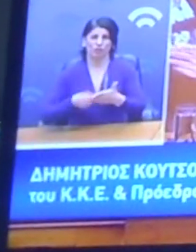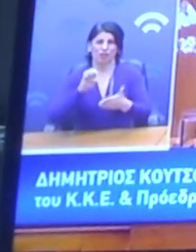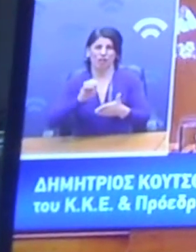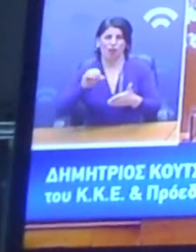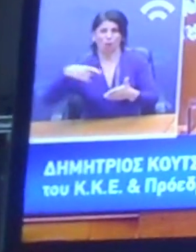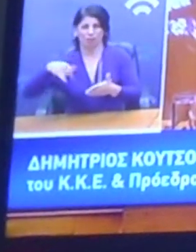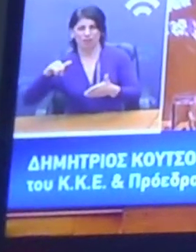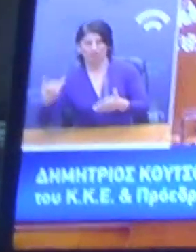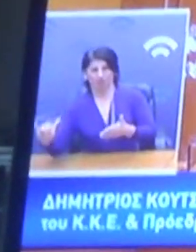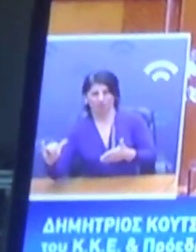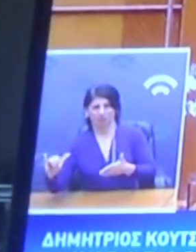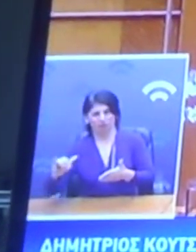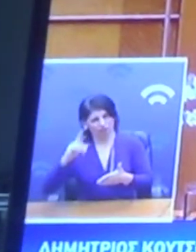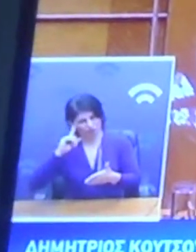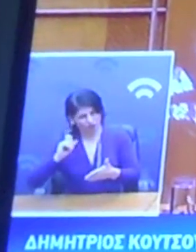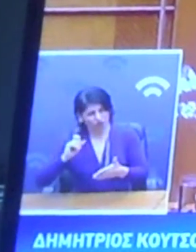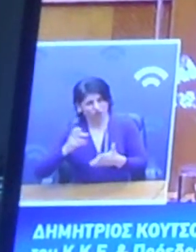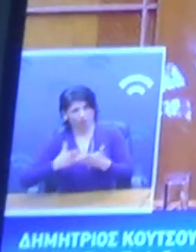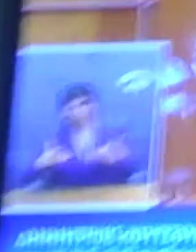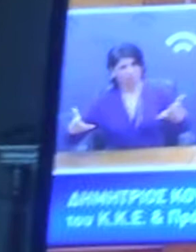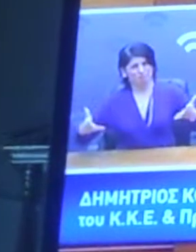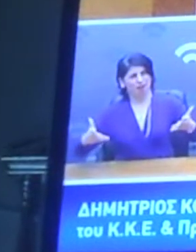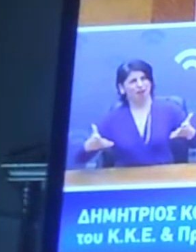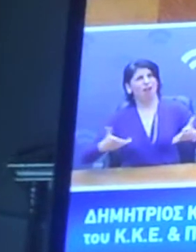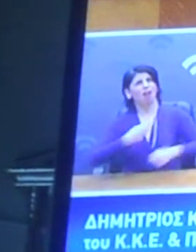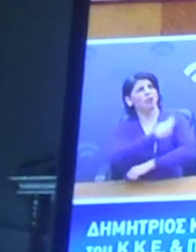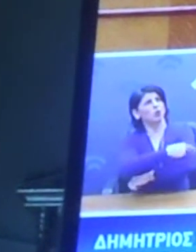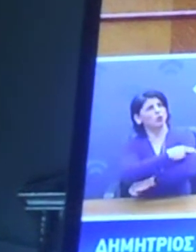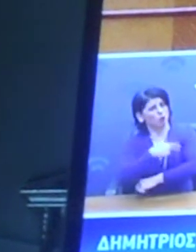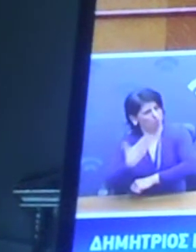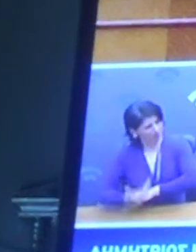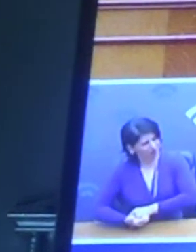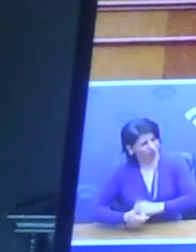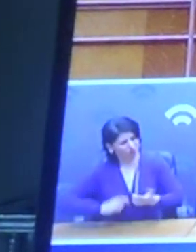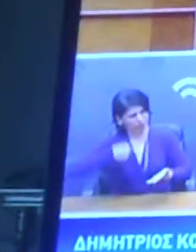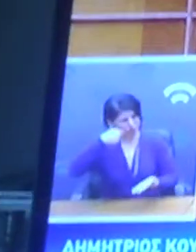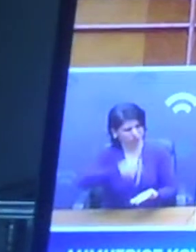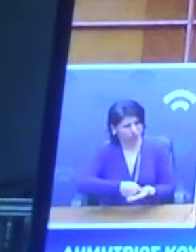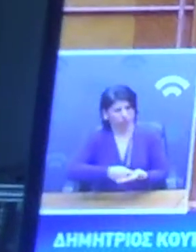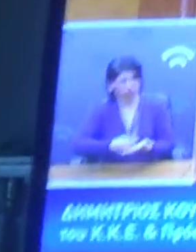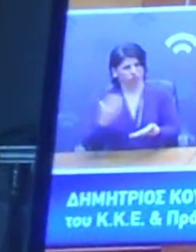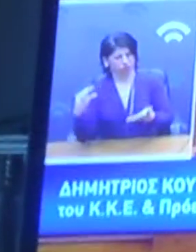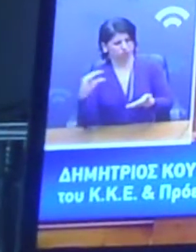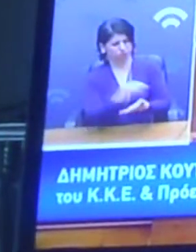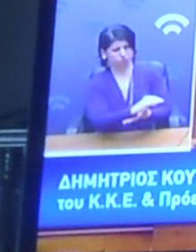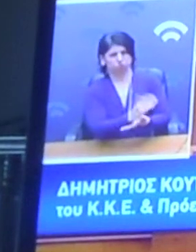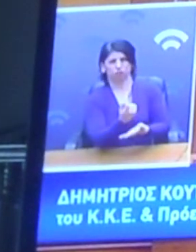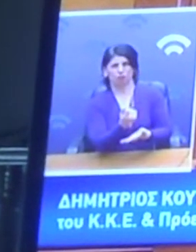βέβαια, όπως όλοι ξέρουμε για τους μεγαλοκλινικάτες. Σταμάτητε με δυο μερίδες να μην